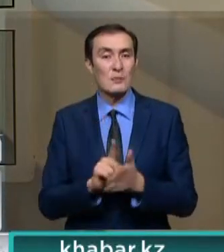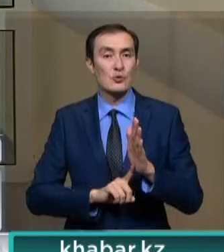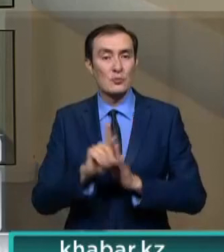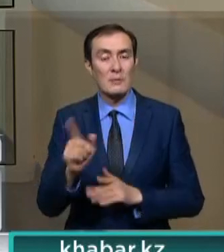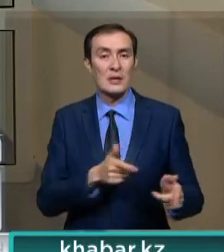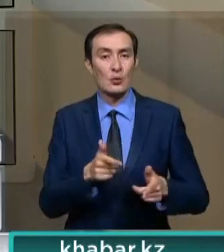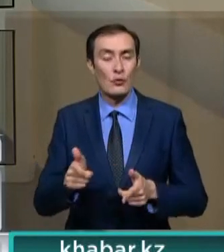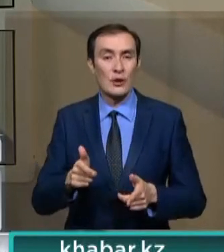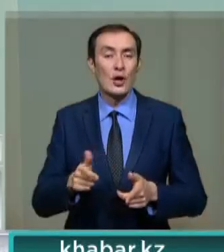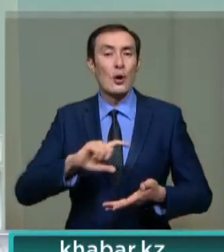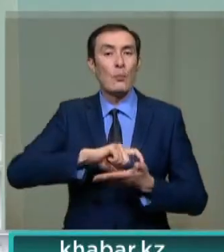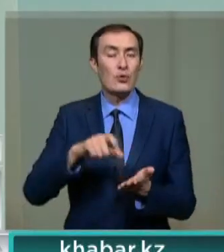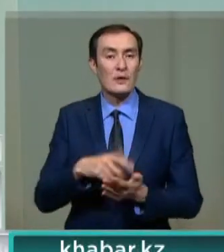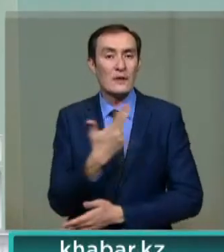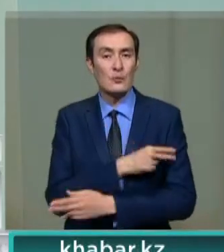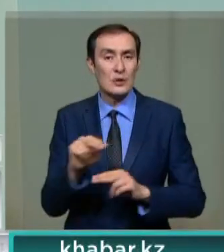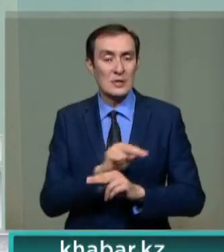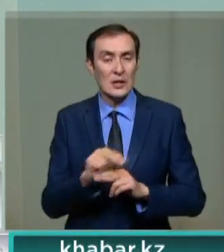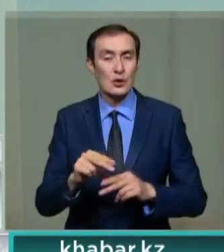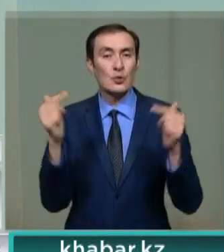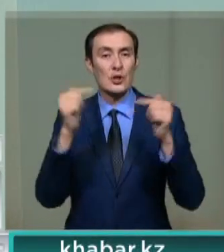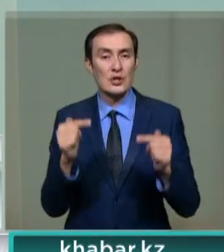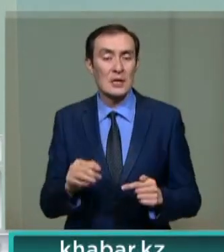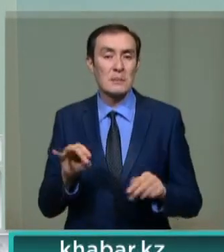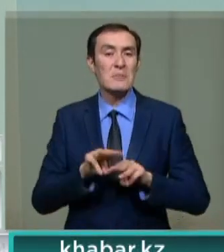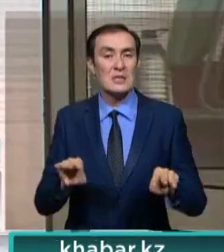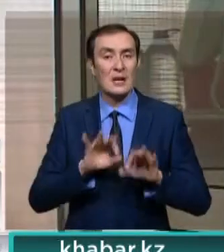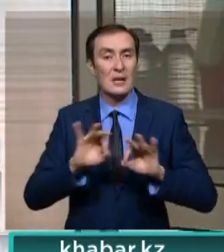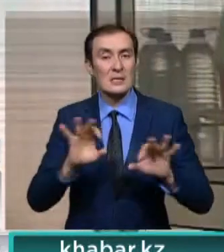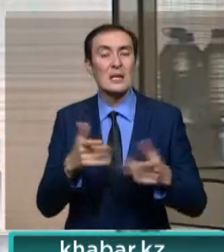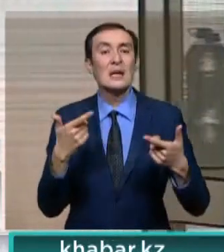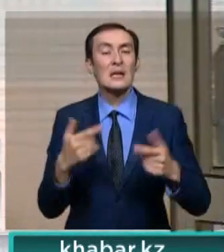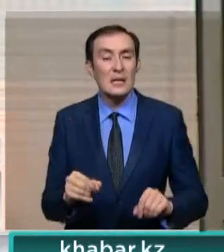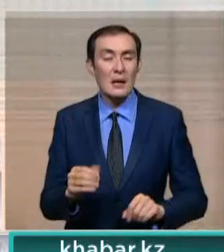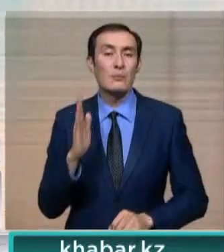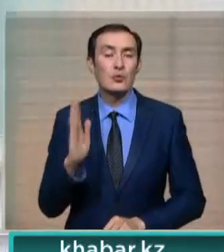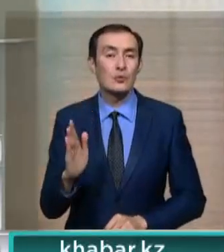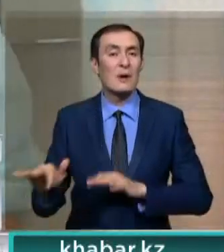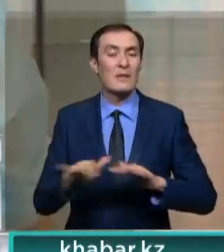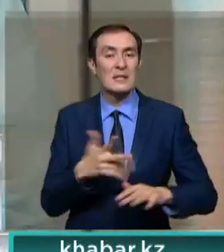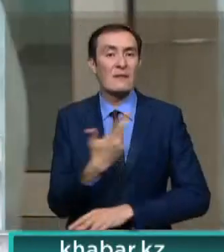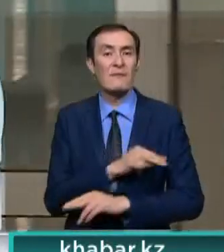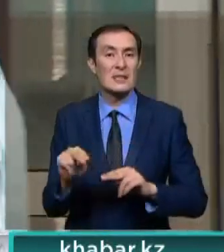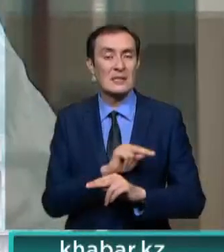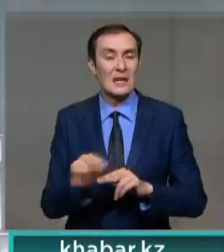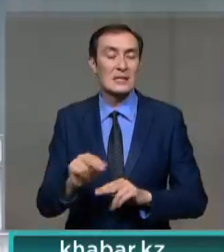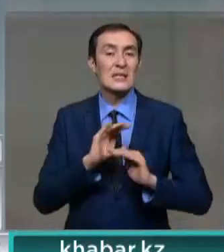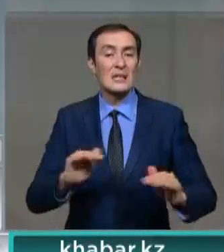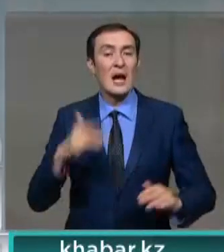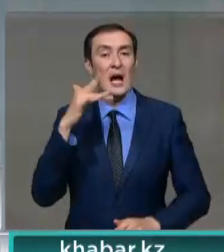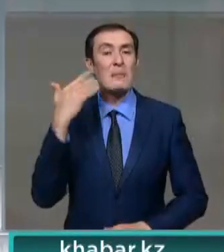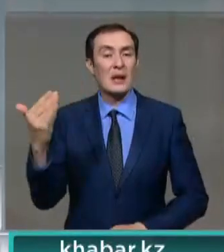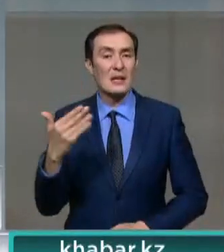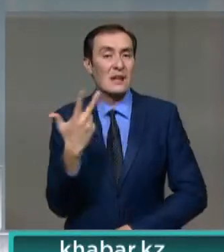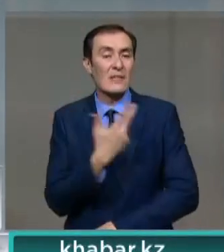приступить к подготовке пунктов иммунизации. Уточнил профильный министр, как и где будет проходить вакцинация детей